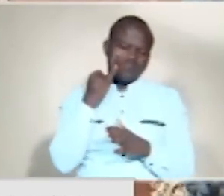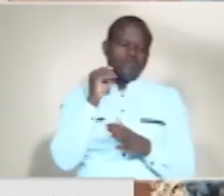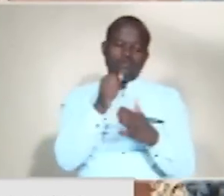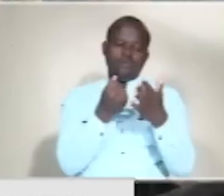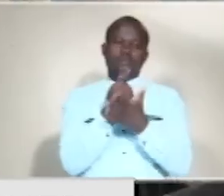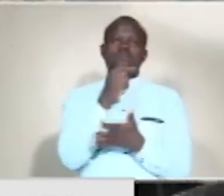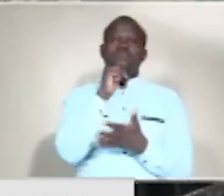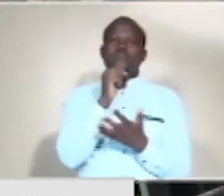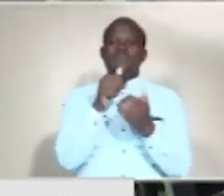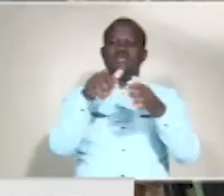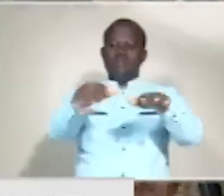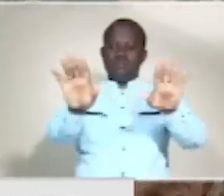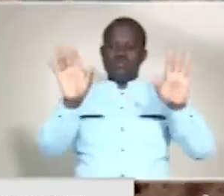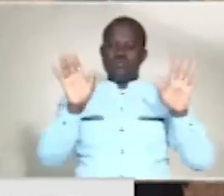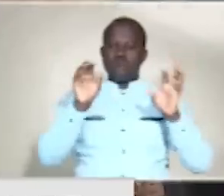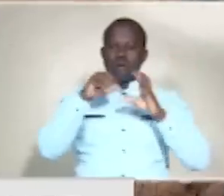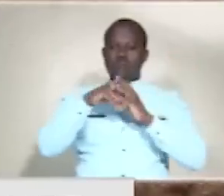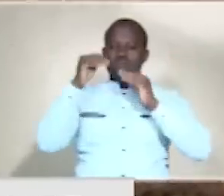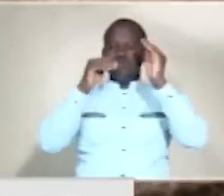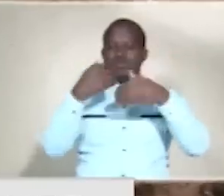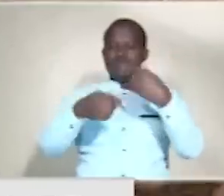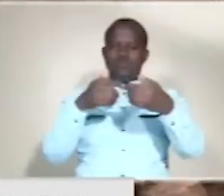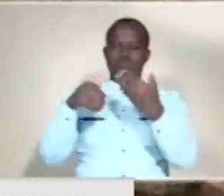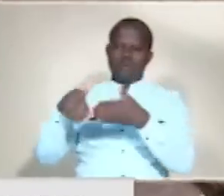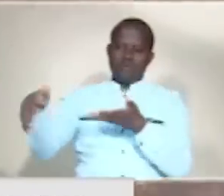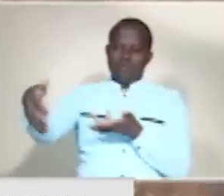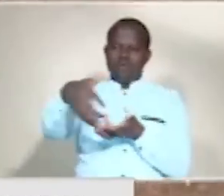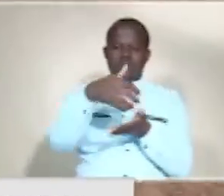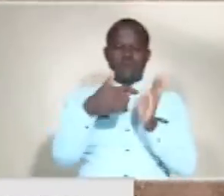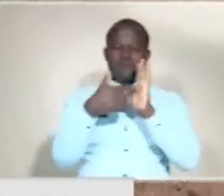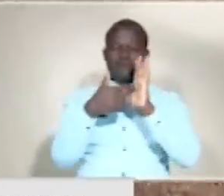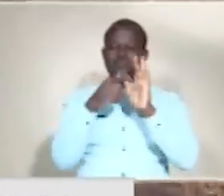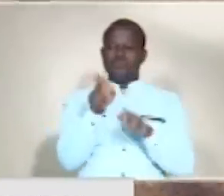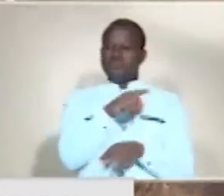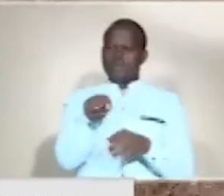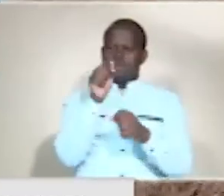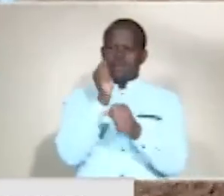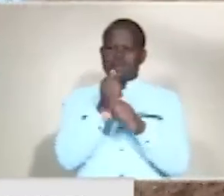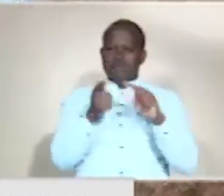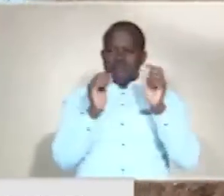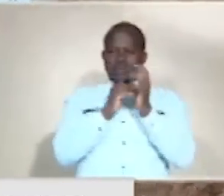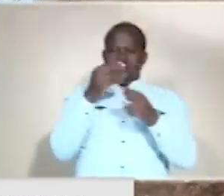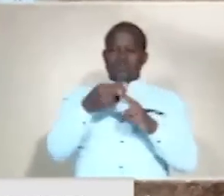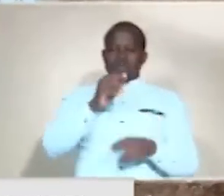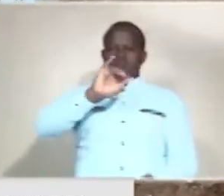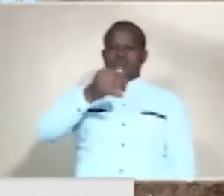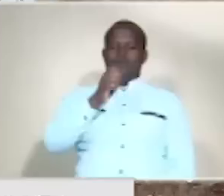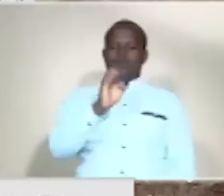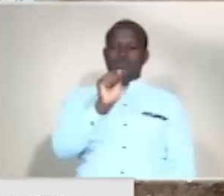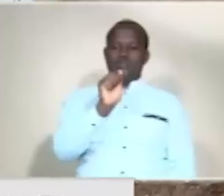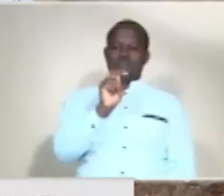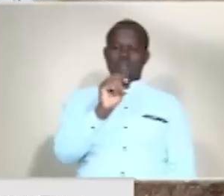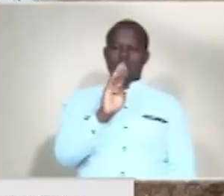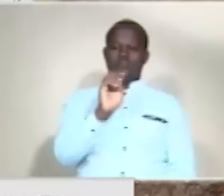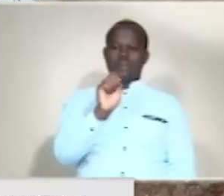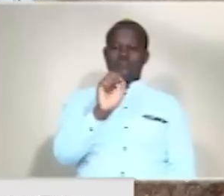bwatuma badafungurwa mu rwego rwo gukomeza gukusanya imenyetso ku byaha bakekwaho gusa uwitwa Jean Baptiste Bizimana